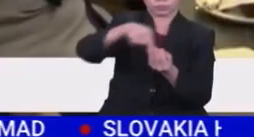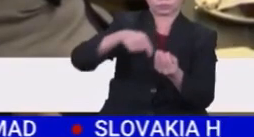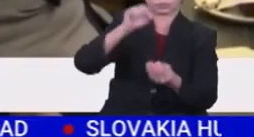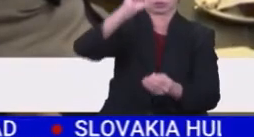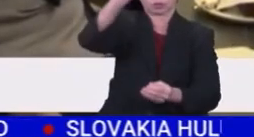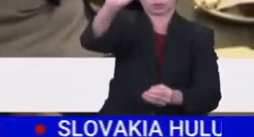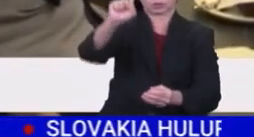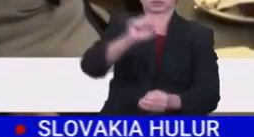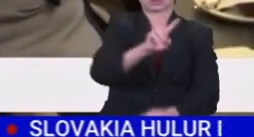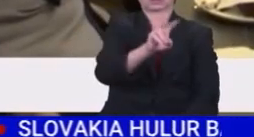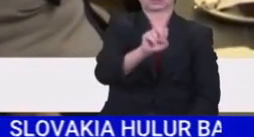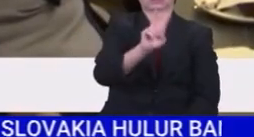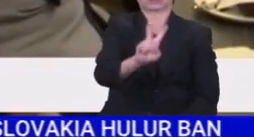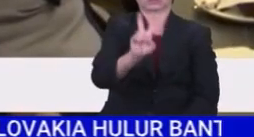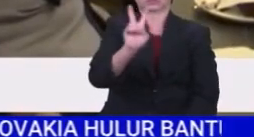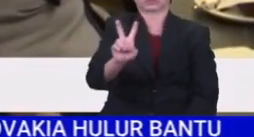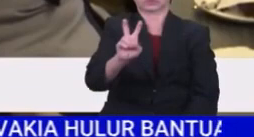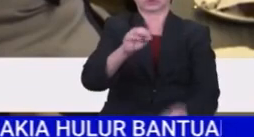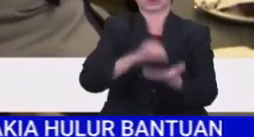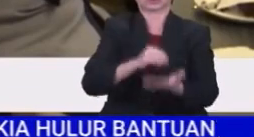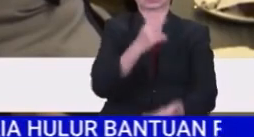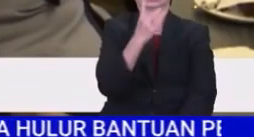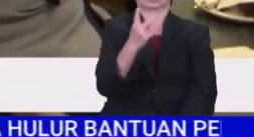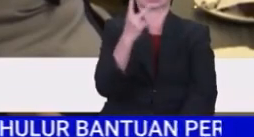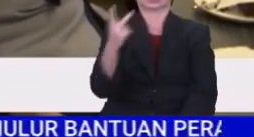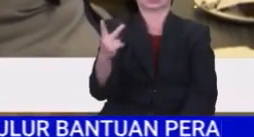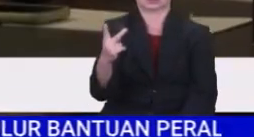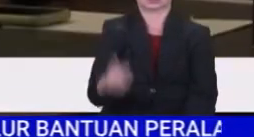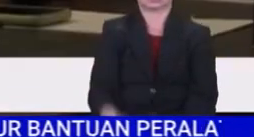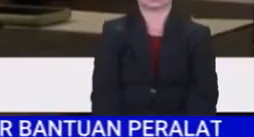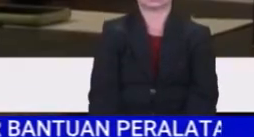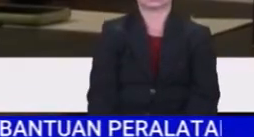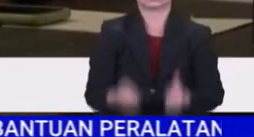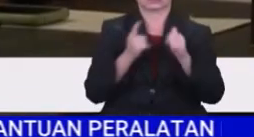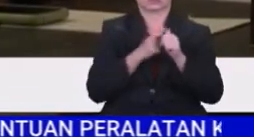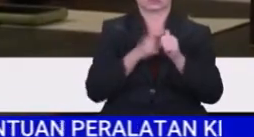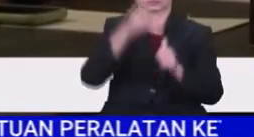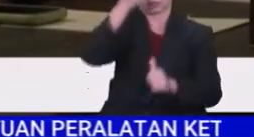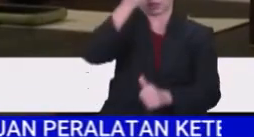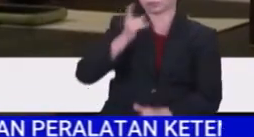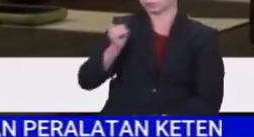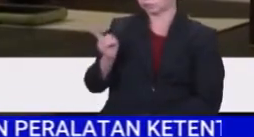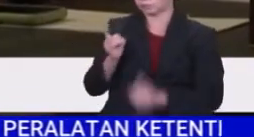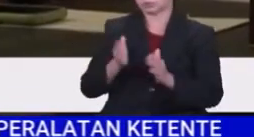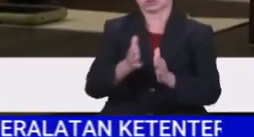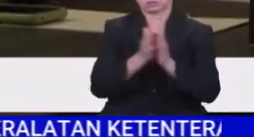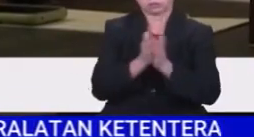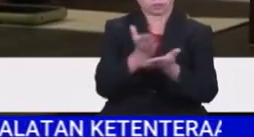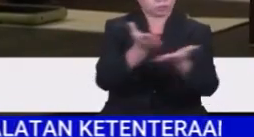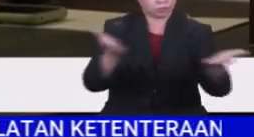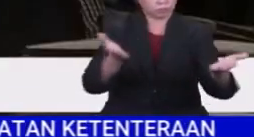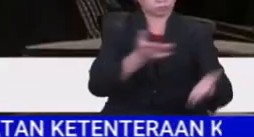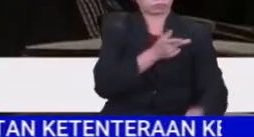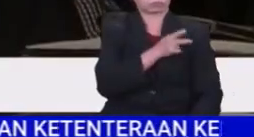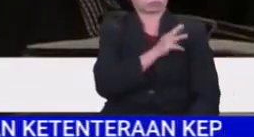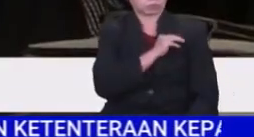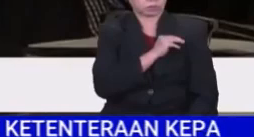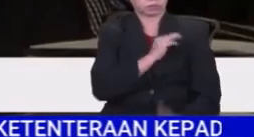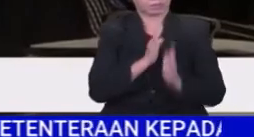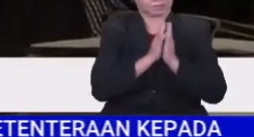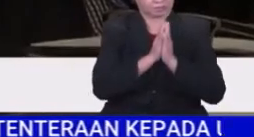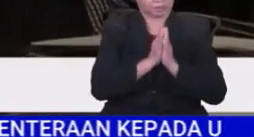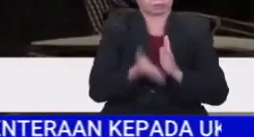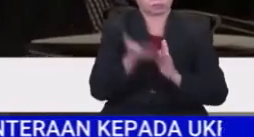Sabah khas 2022 di Kota Kinabalu terdahulu Datu jafri menyuruh semua warga Kementerian terus